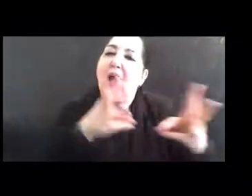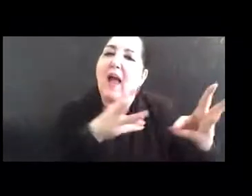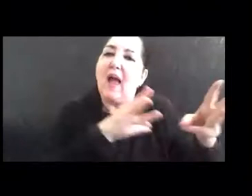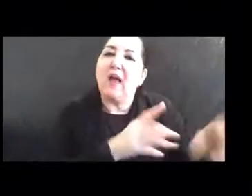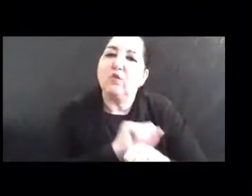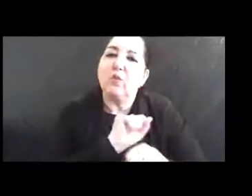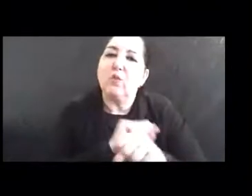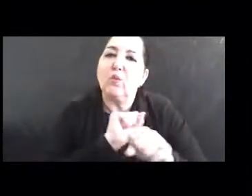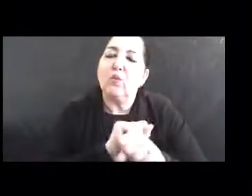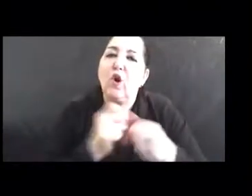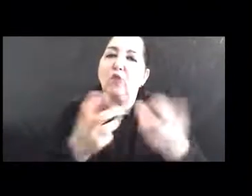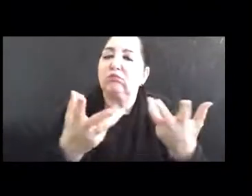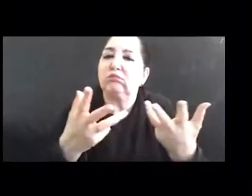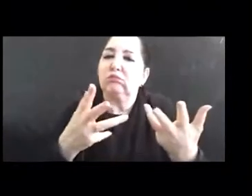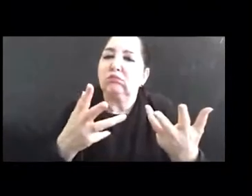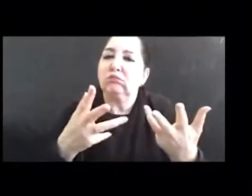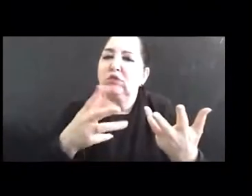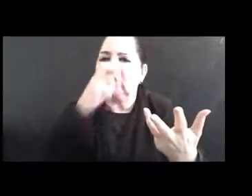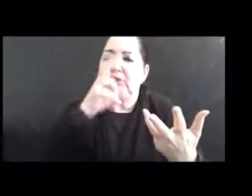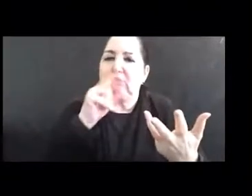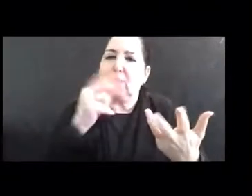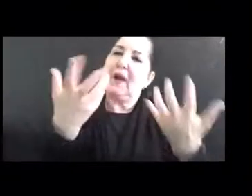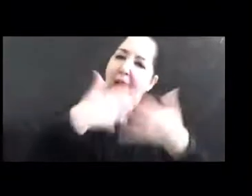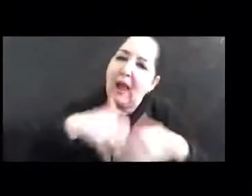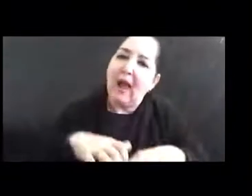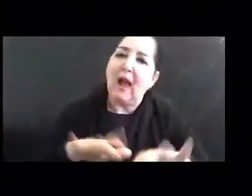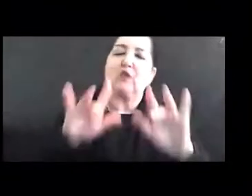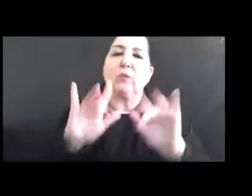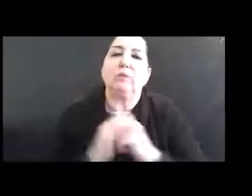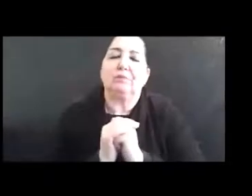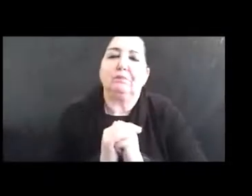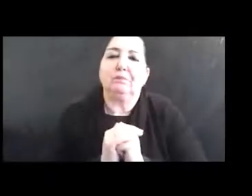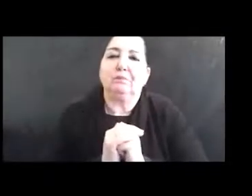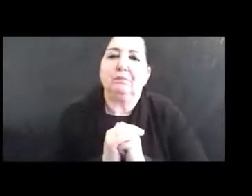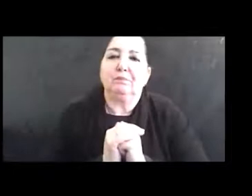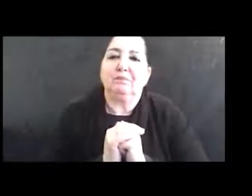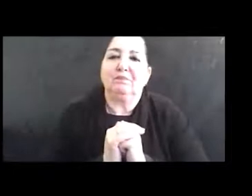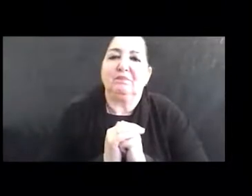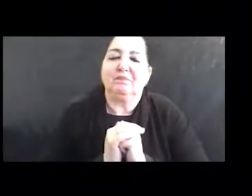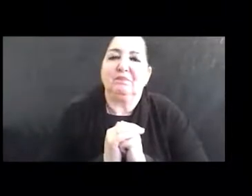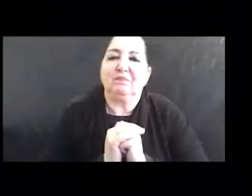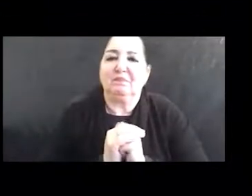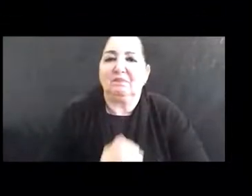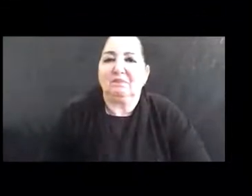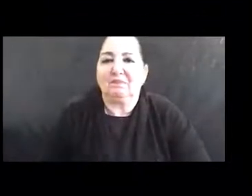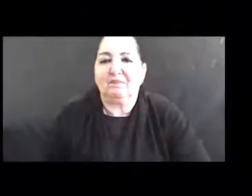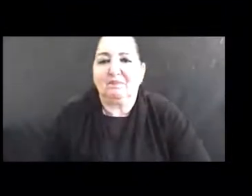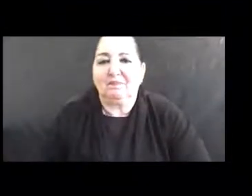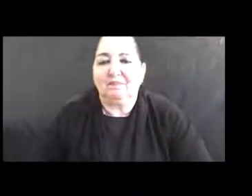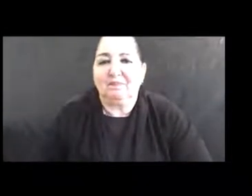di mana kita tetap bisa mengerjakan ini dengan santai. Dan itu sih menurut gue. Silakan giliran yang lain.